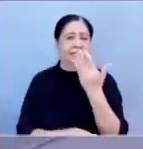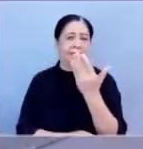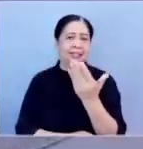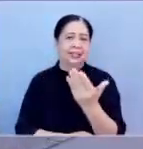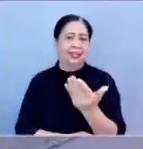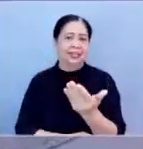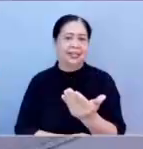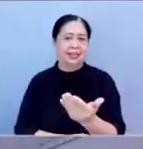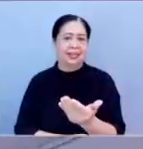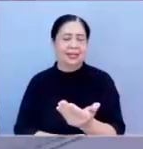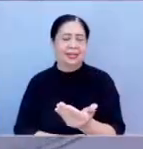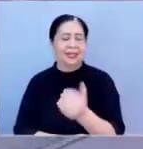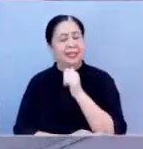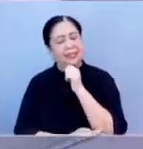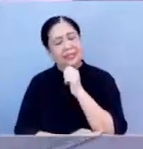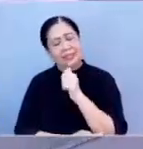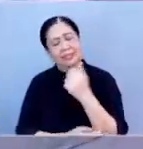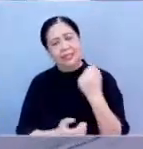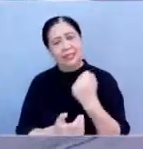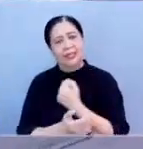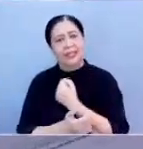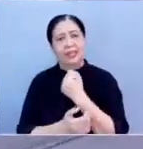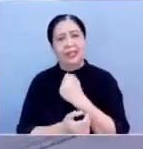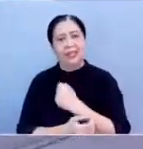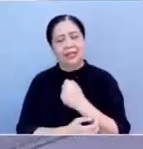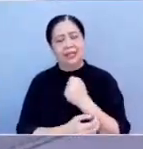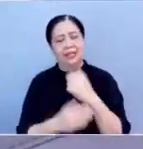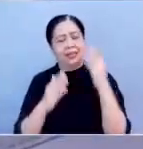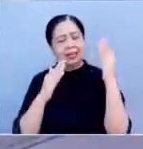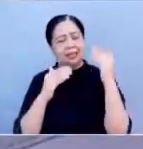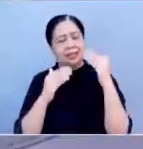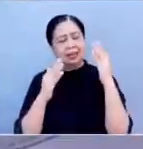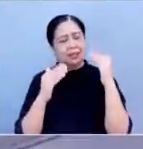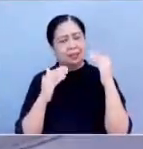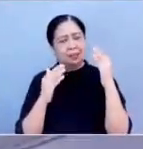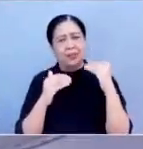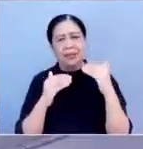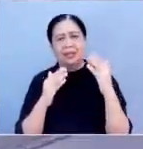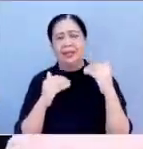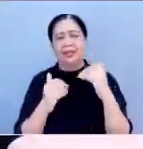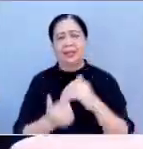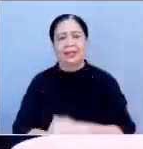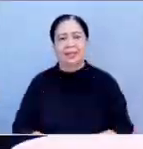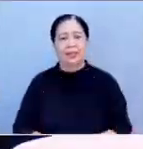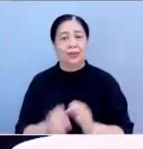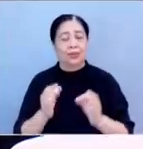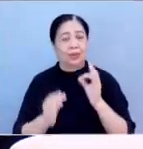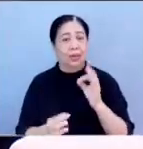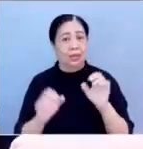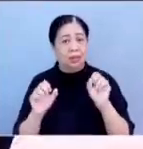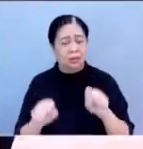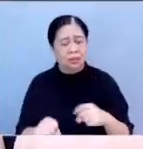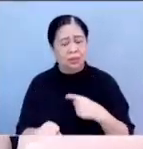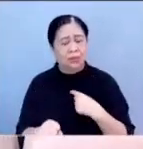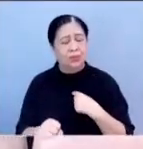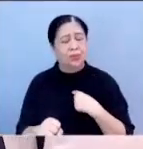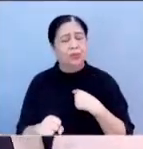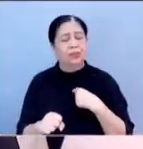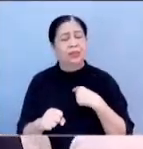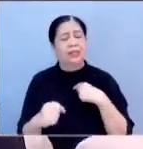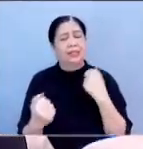iwanan ka di na sana aasa pa kung kaya kong